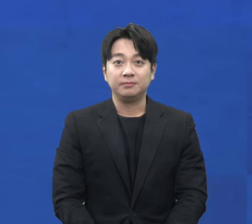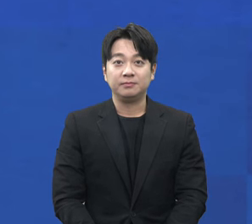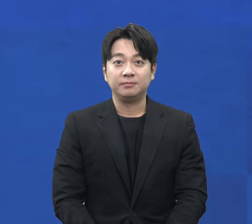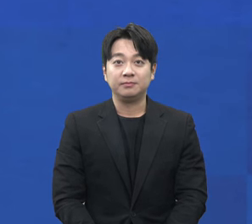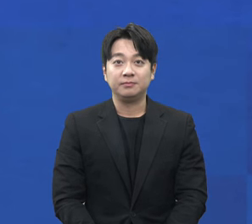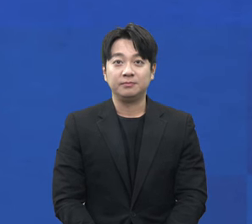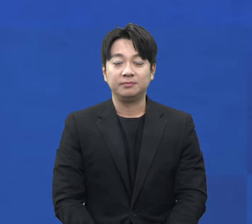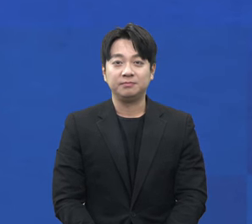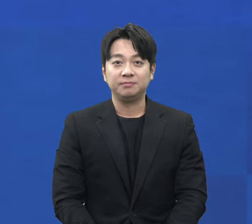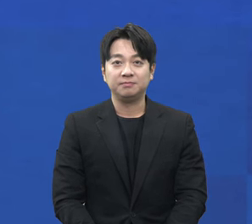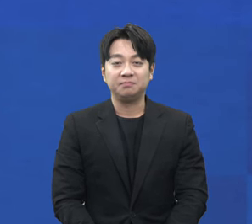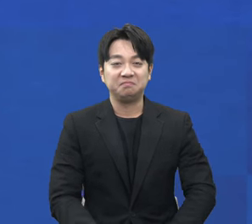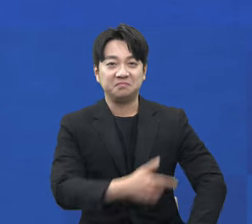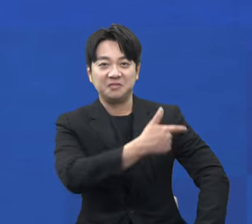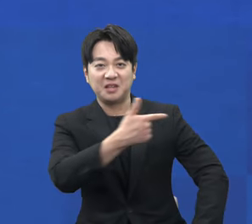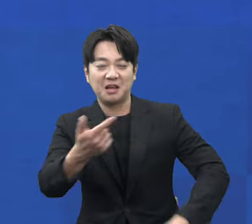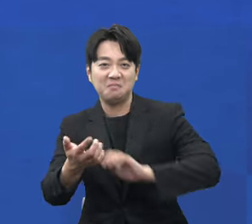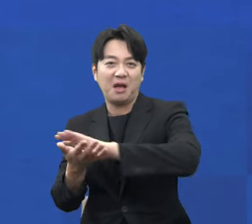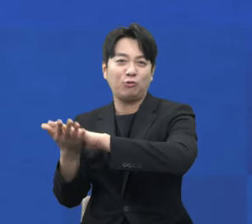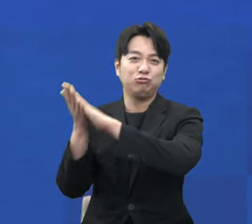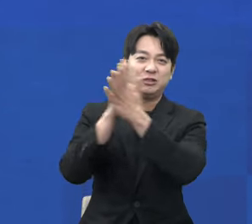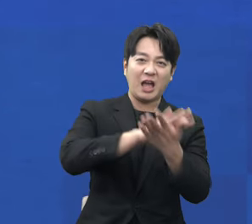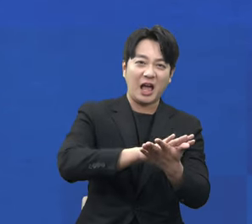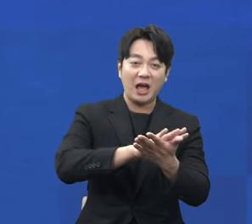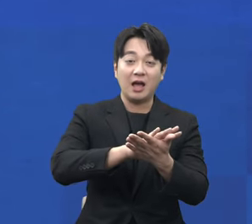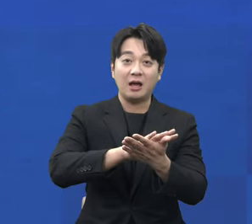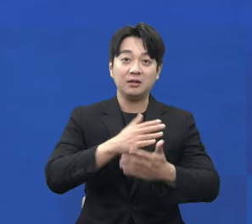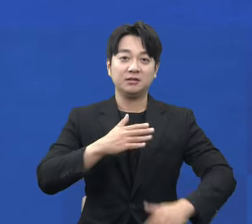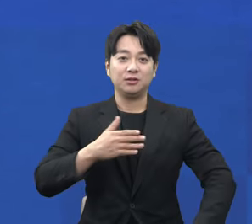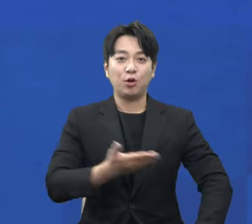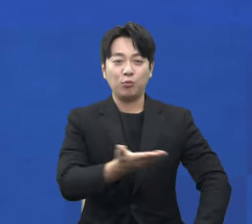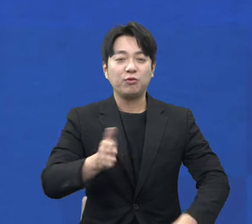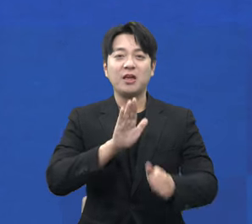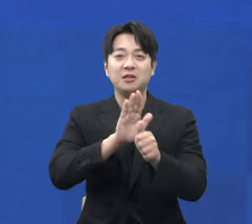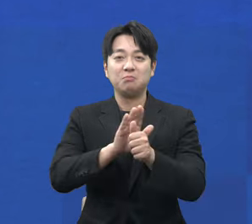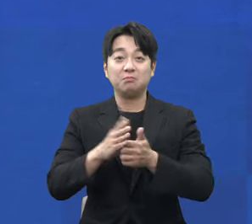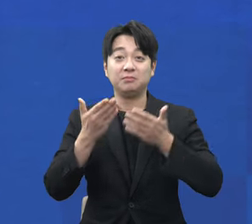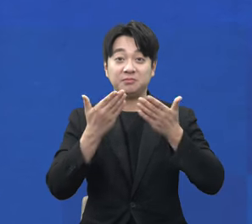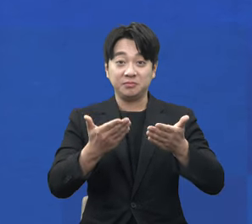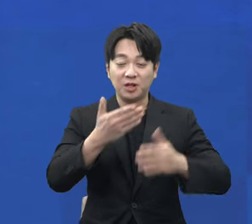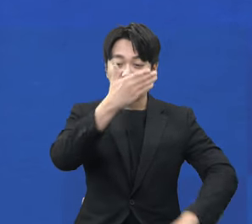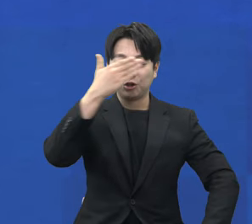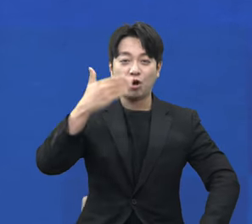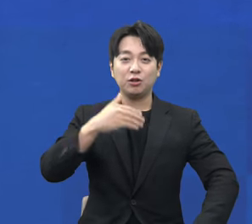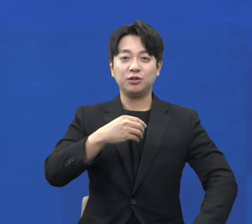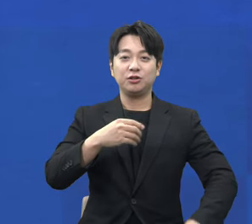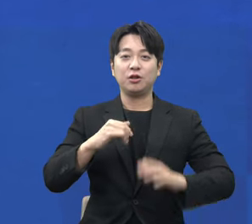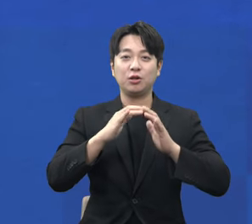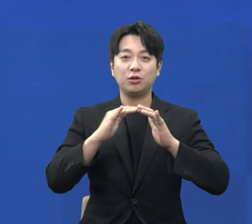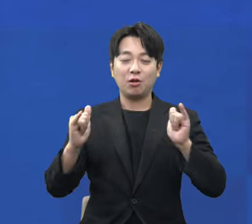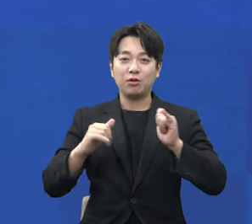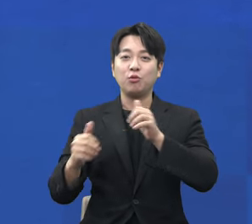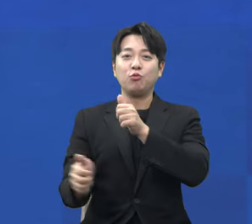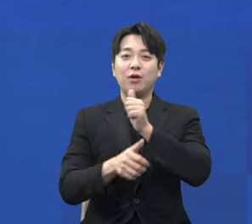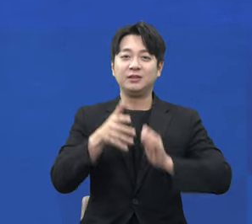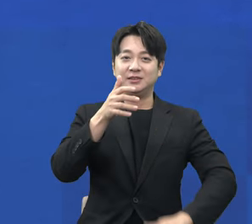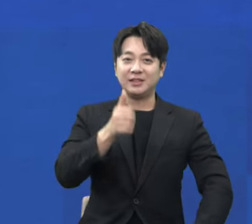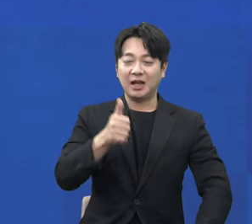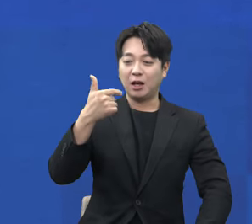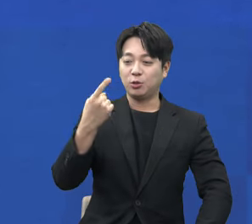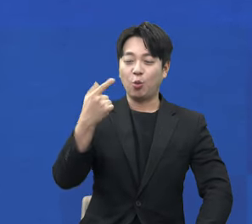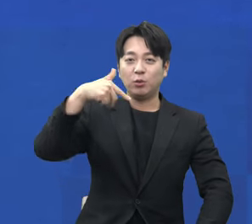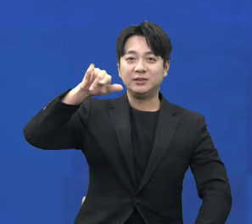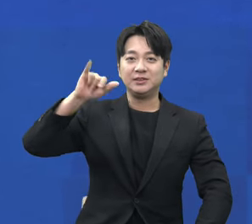확 바꾸자! 내게 힘이 될 청년위원장! 존경하고 사랑하는 더불어민주당 청년 당원 동지